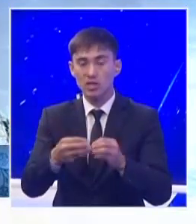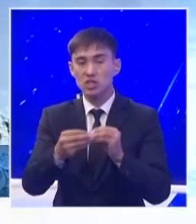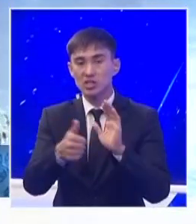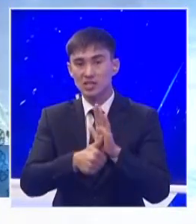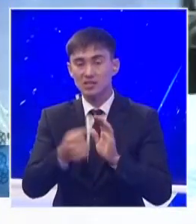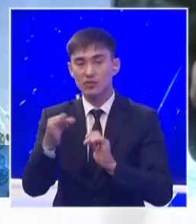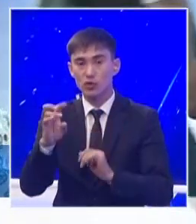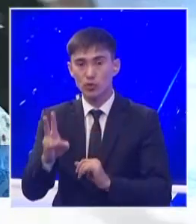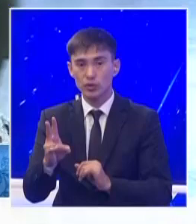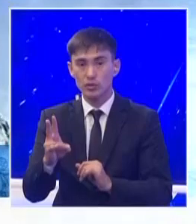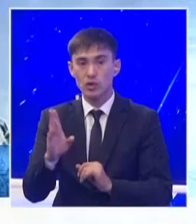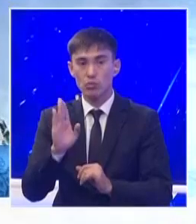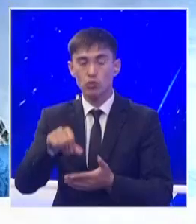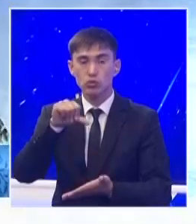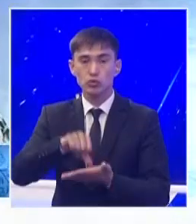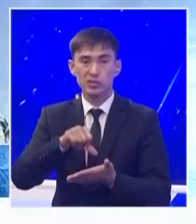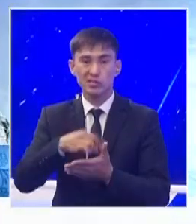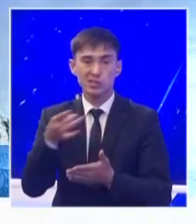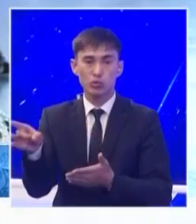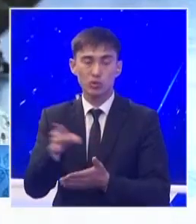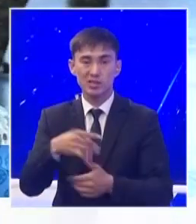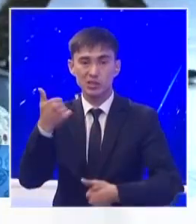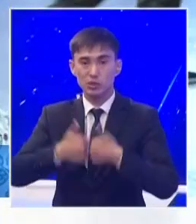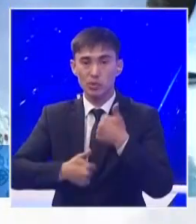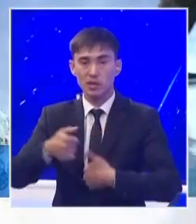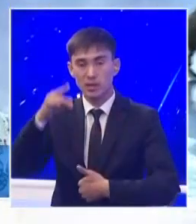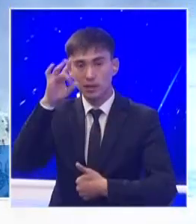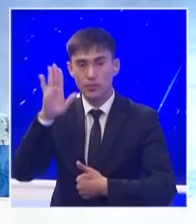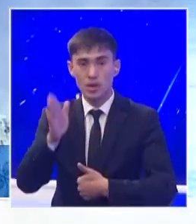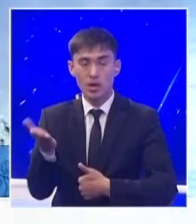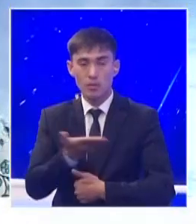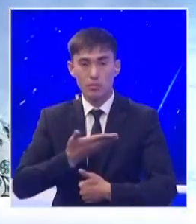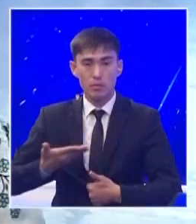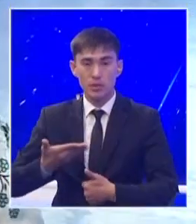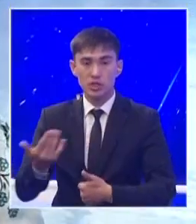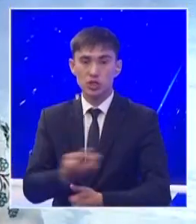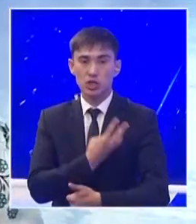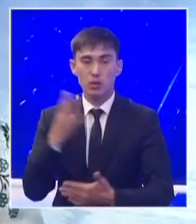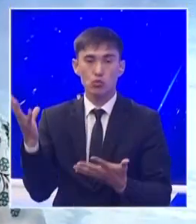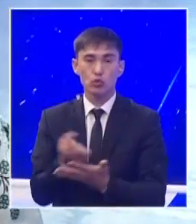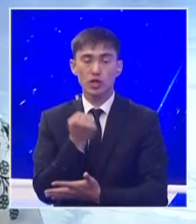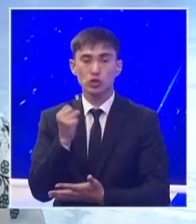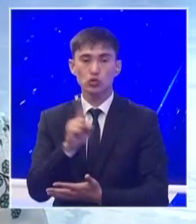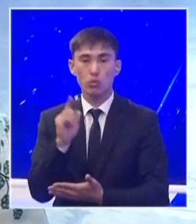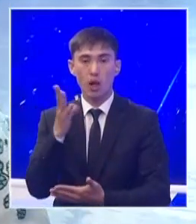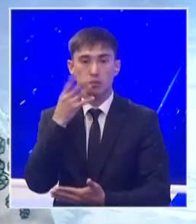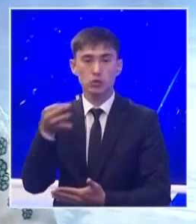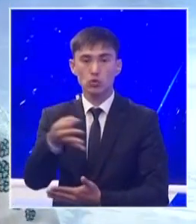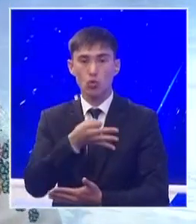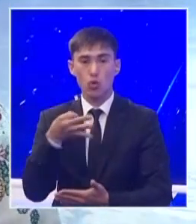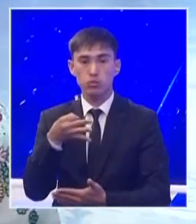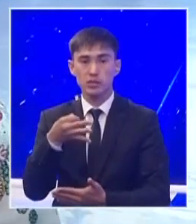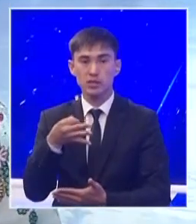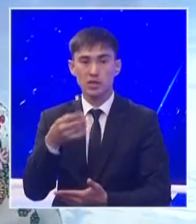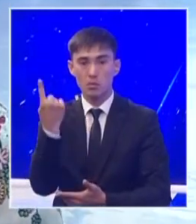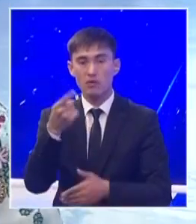16 июня будет участвовать на республиканском чемпионате. Мы им желаем удачи, чтобы Алматинская